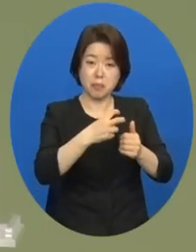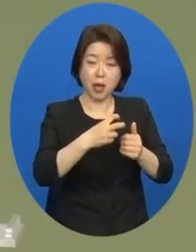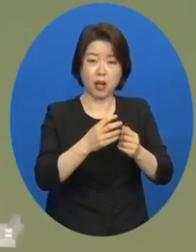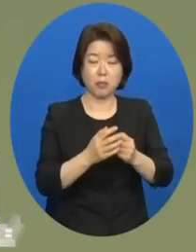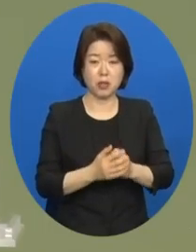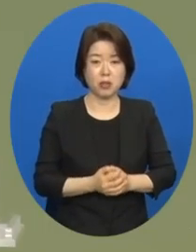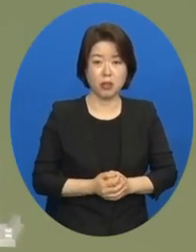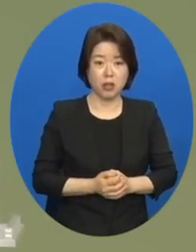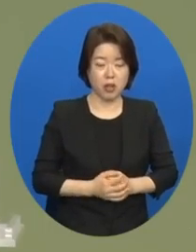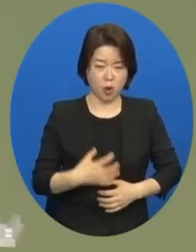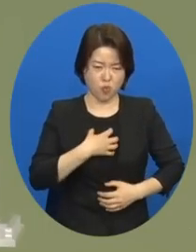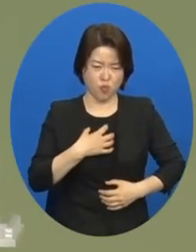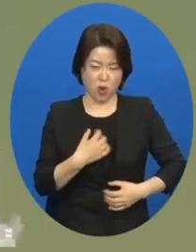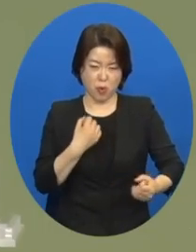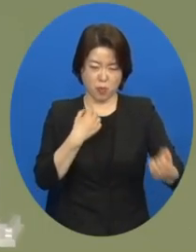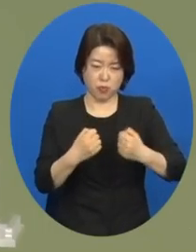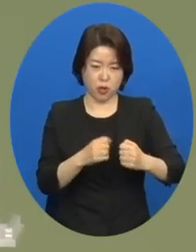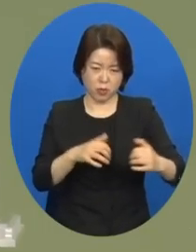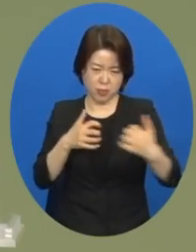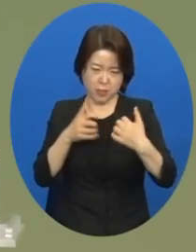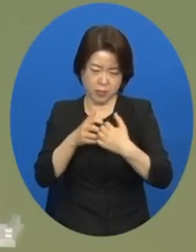내놓고 달려간 것이에요